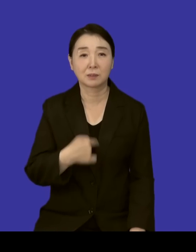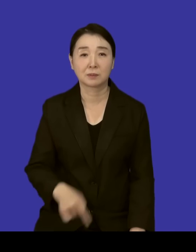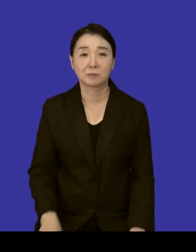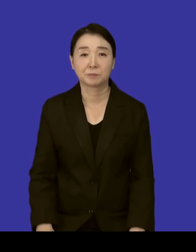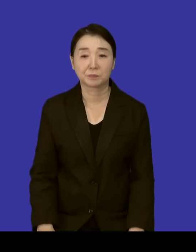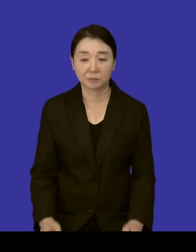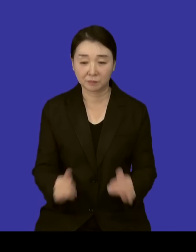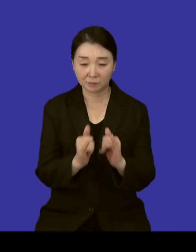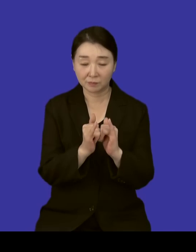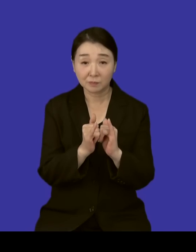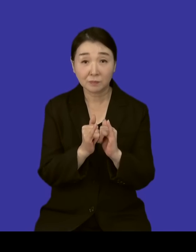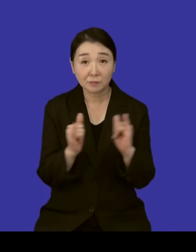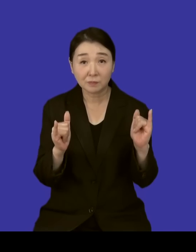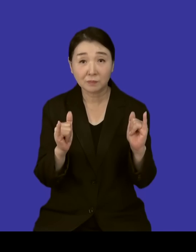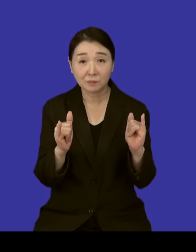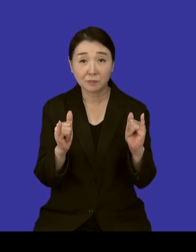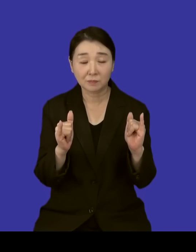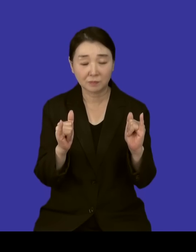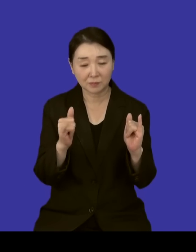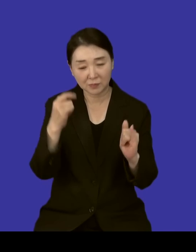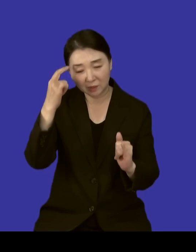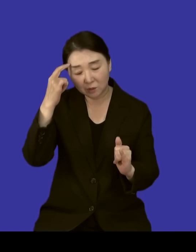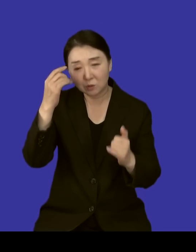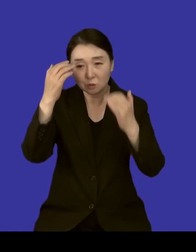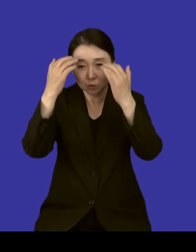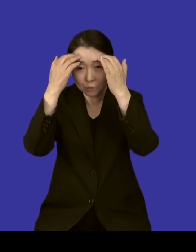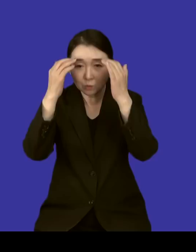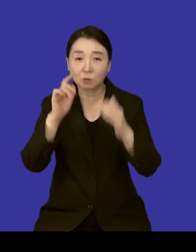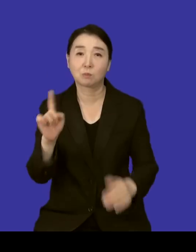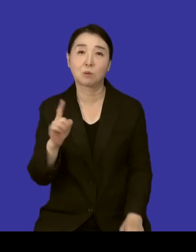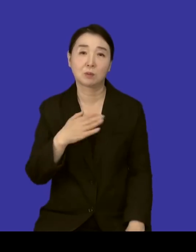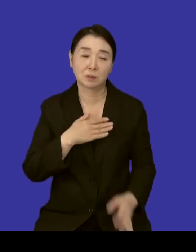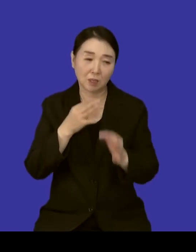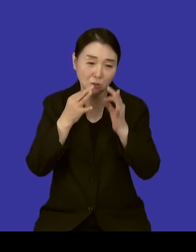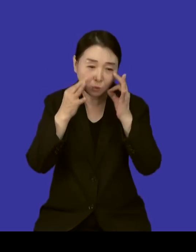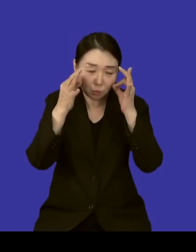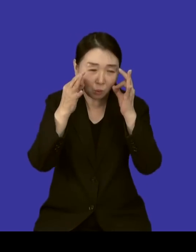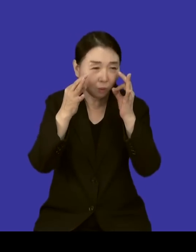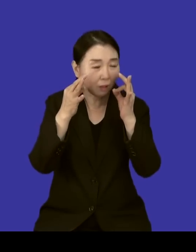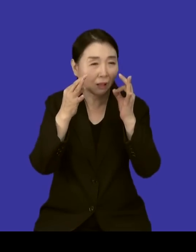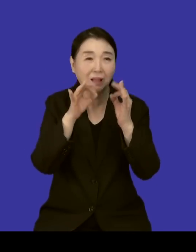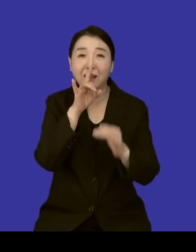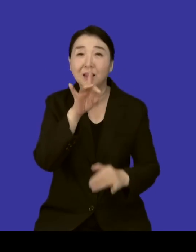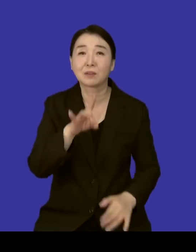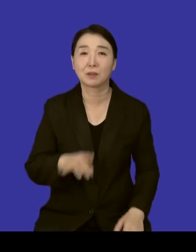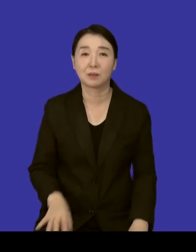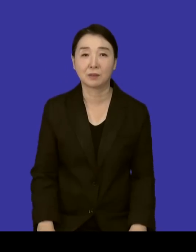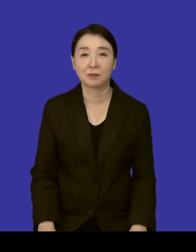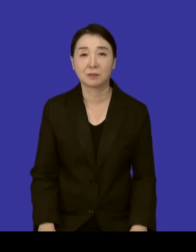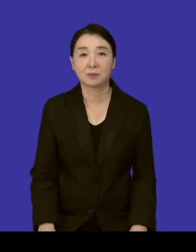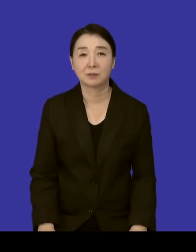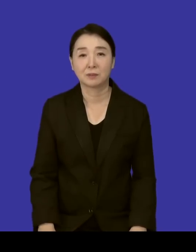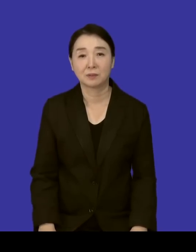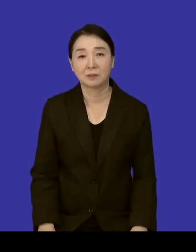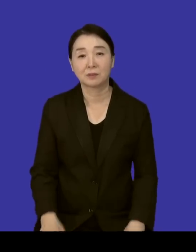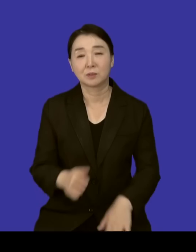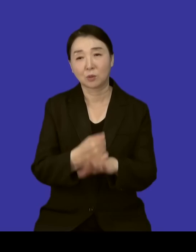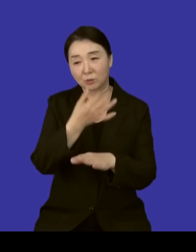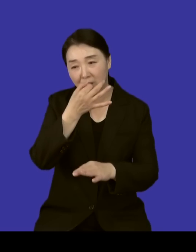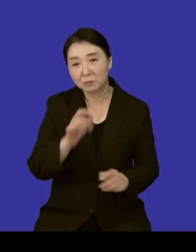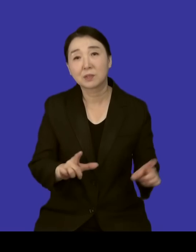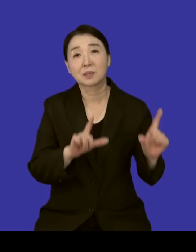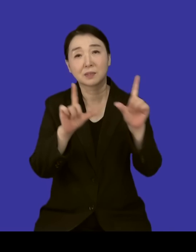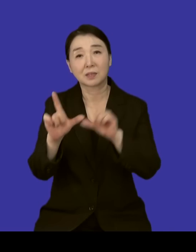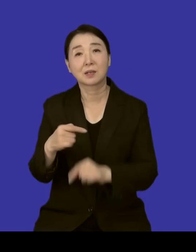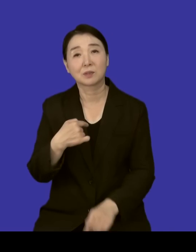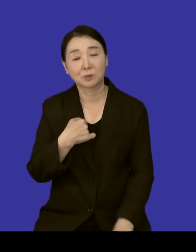이 인간적인 정신적 고통이 더 그거는 크죠. 내 노력으로 안 되는 거예요. 그렇죠. 그렇게 너무 힘들게 살면서